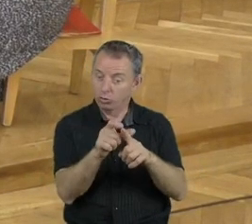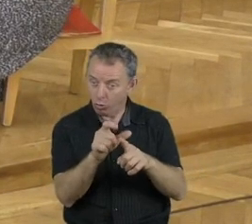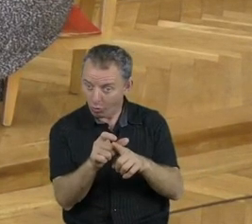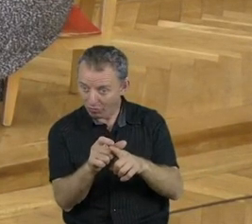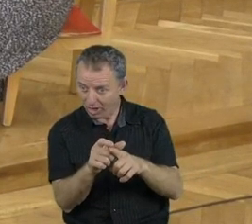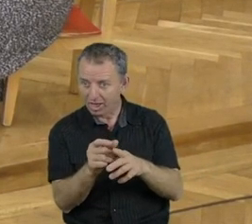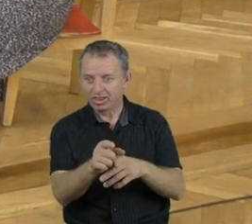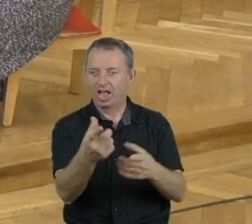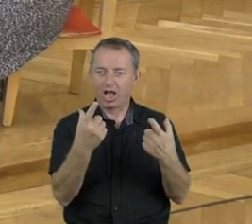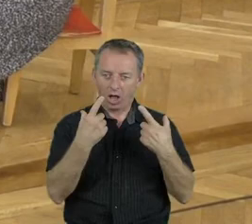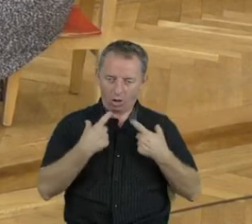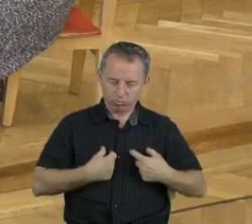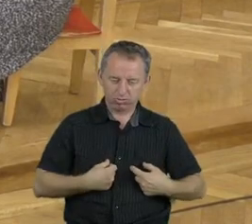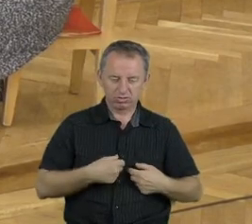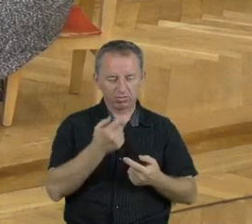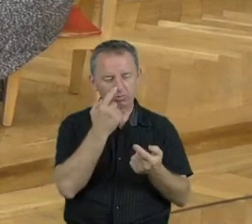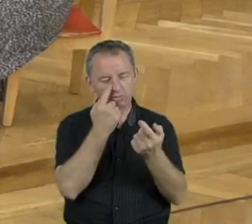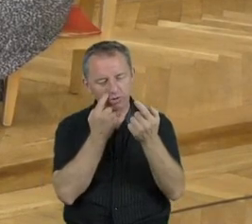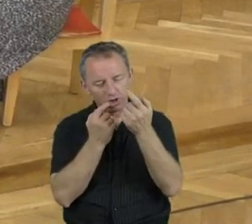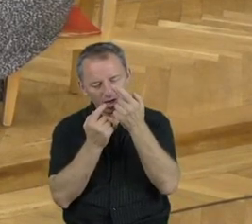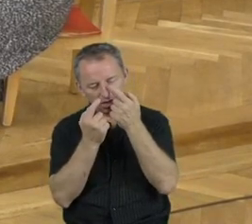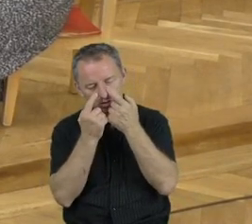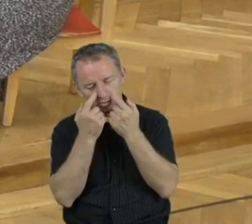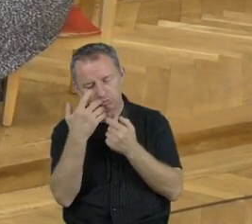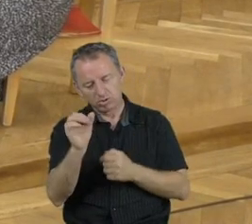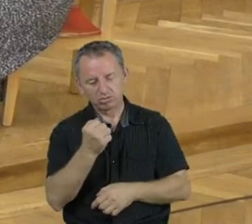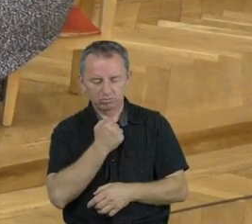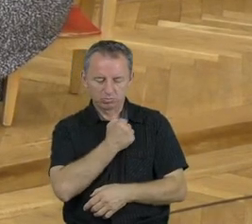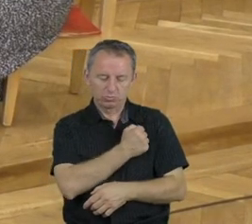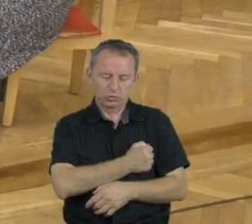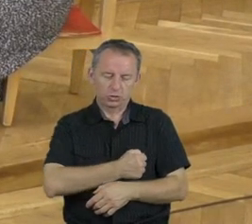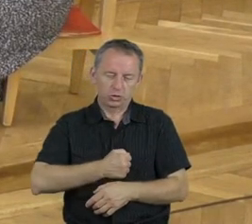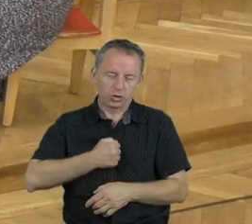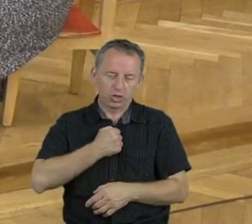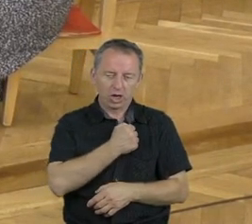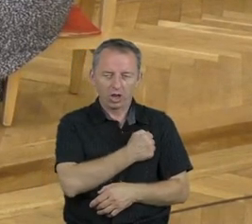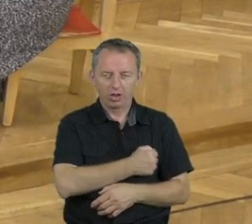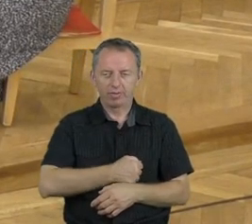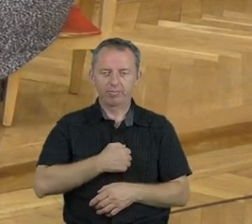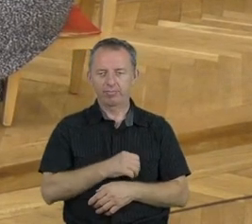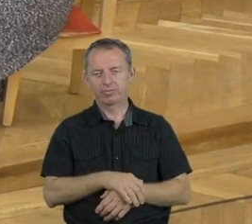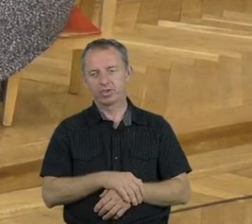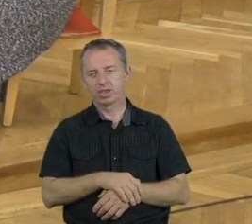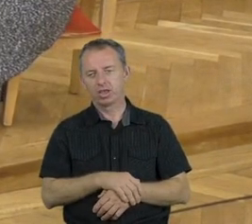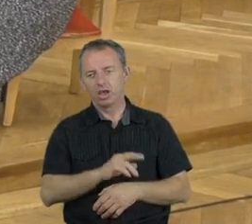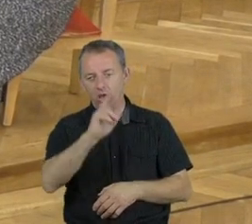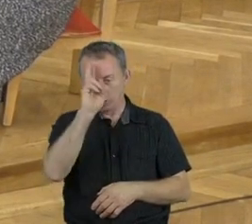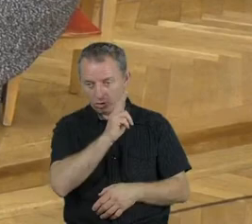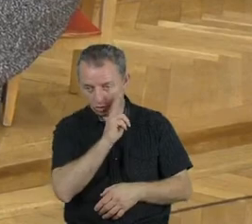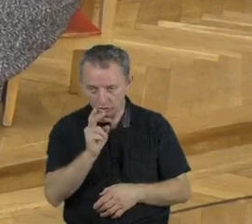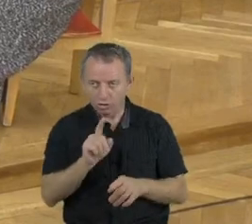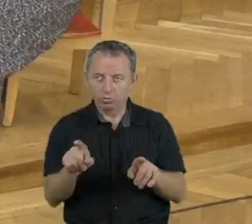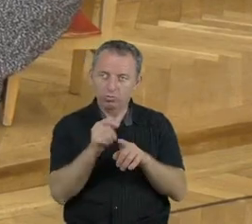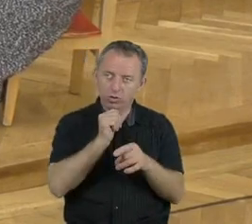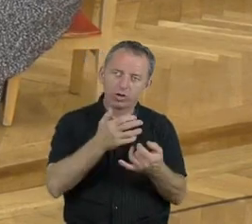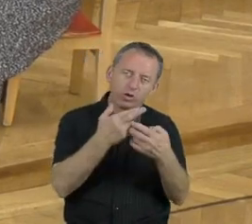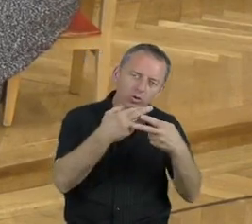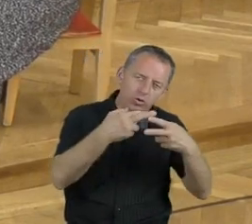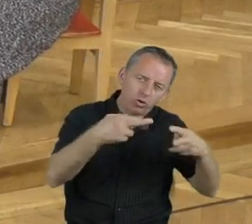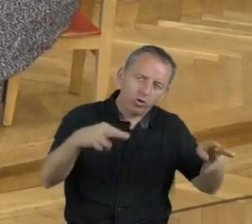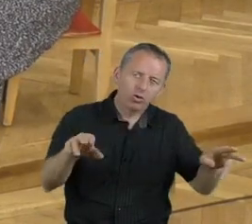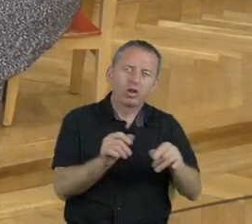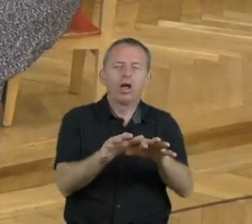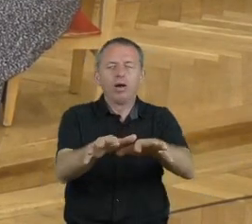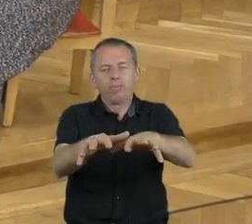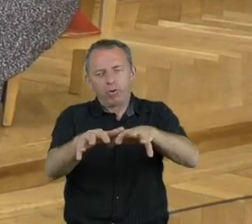osoba aż płakała albo bardzo, bardzo było jej przykro. I rodzice próbowali różnych rzeczy, próbowali powstrzymać